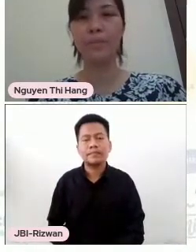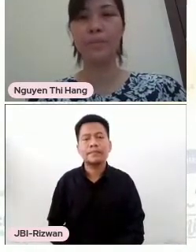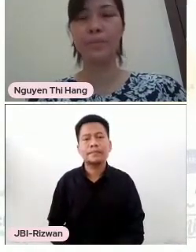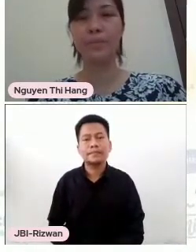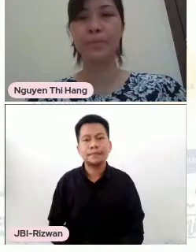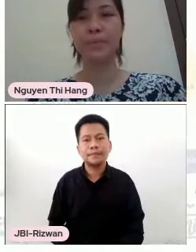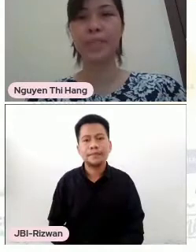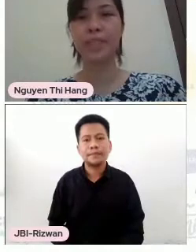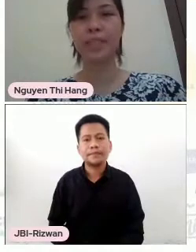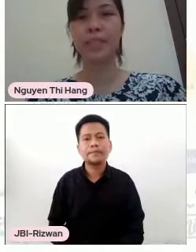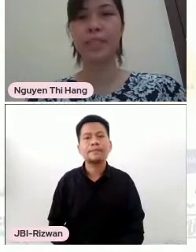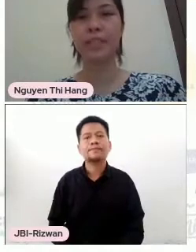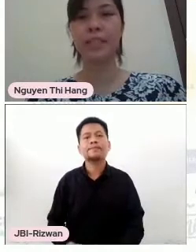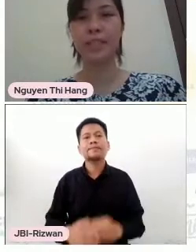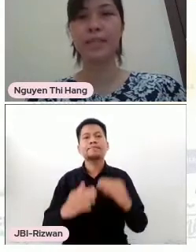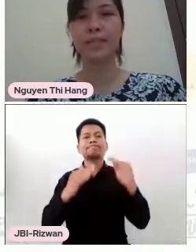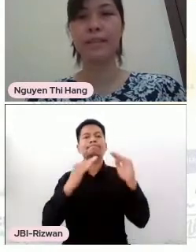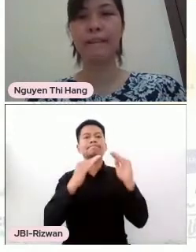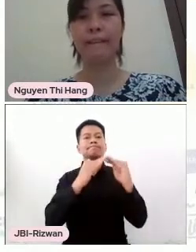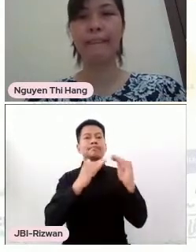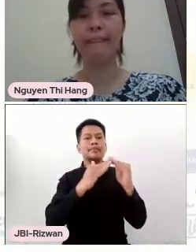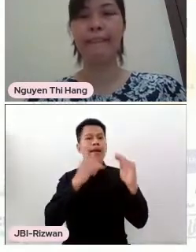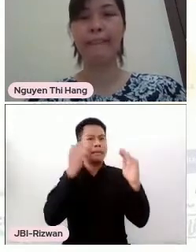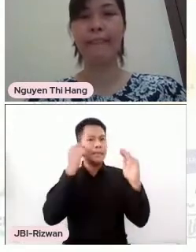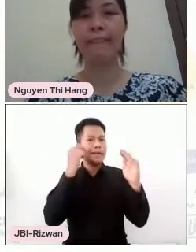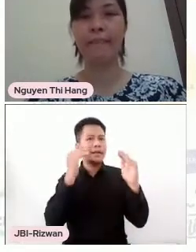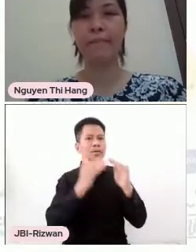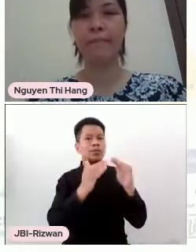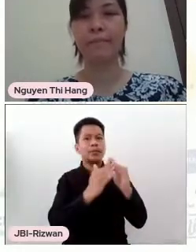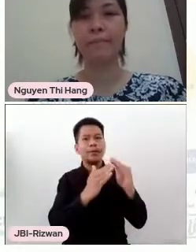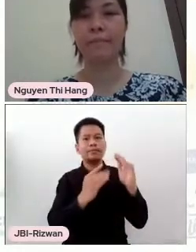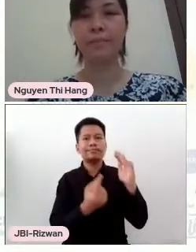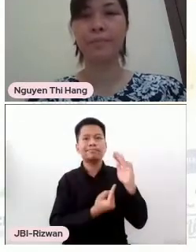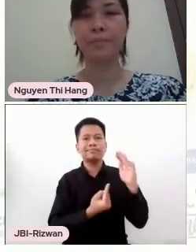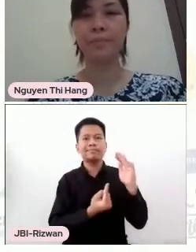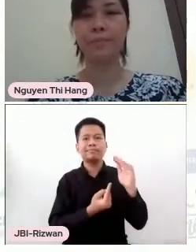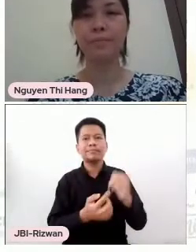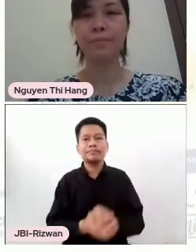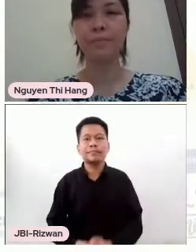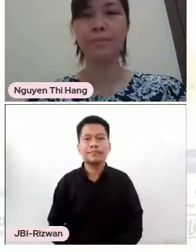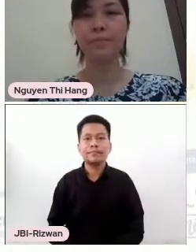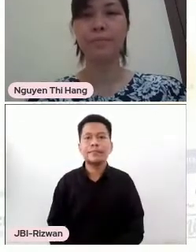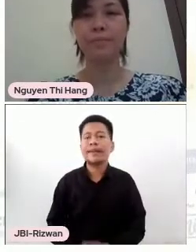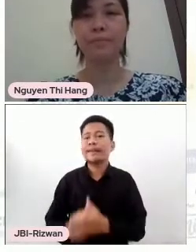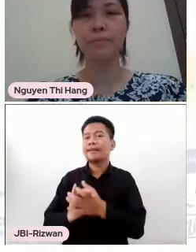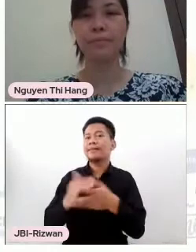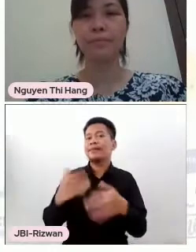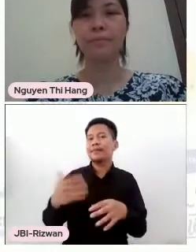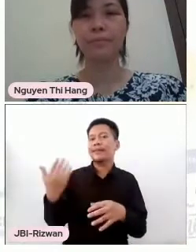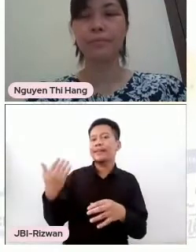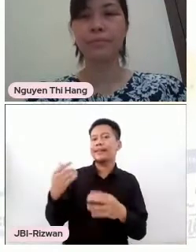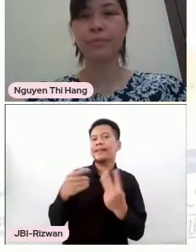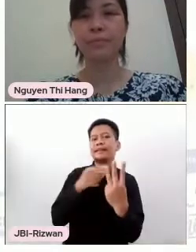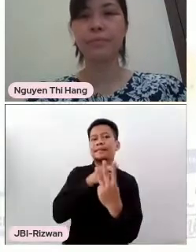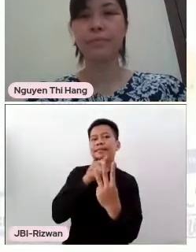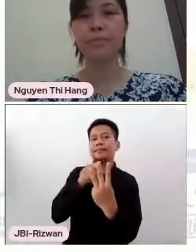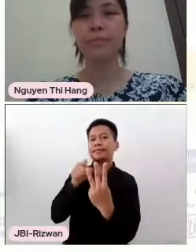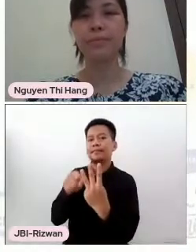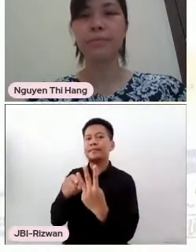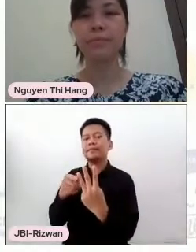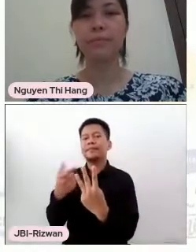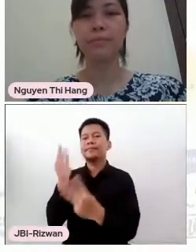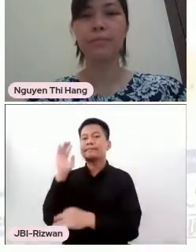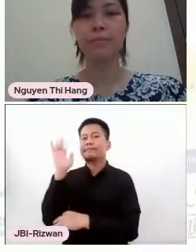home. Okay. Sangat luar biasa, nanti yang akan dibicarakan oleh Miss Hang adalah ada 3 bagian, yaitu dia akan membicarakan